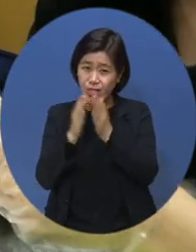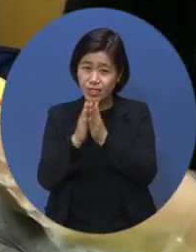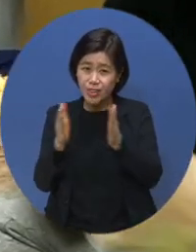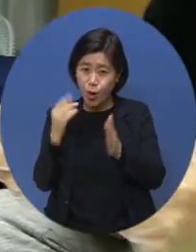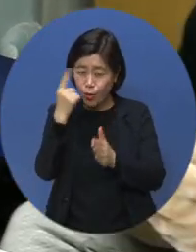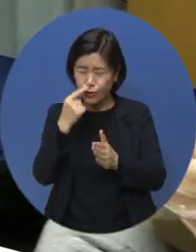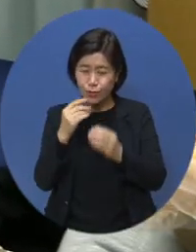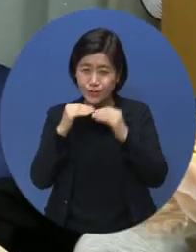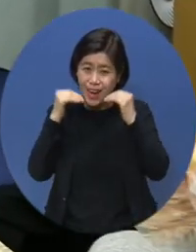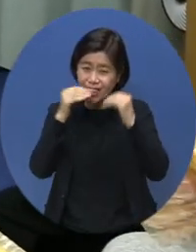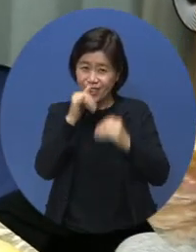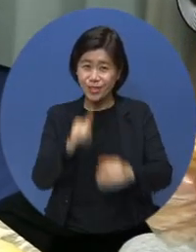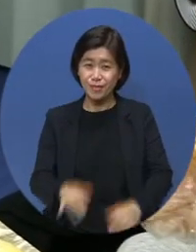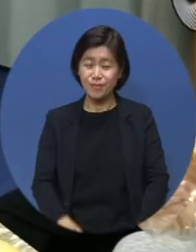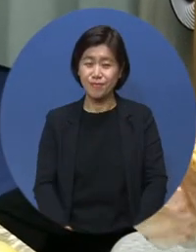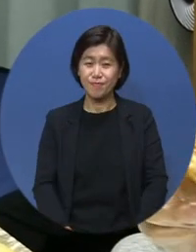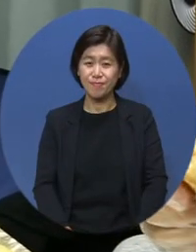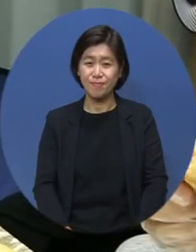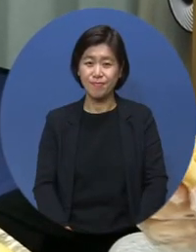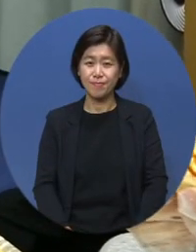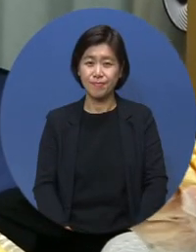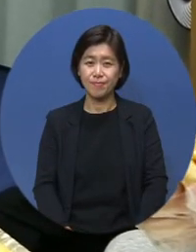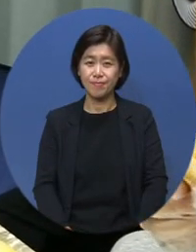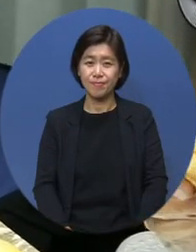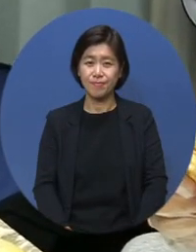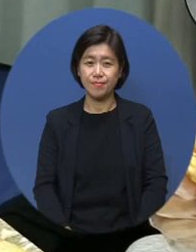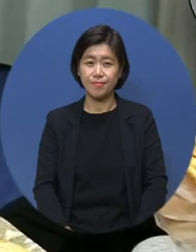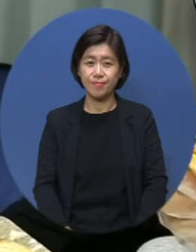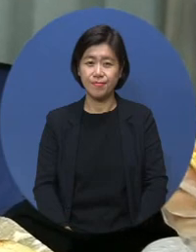평통사 되는 그렇죠 아 너무 적어